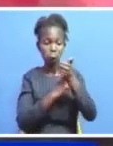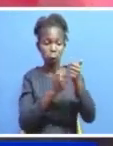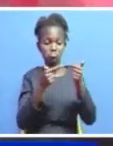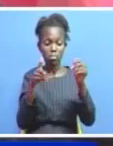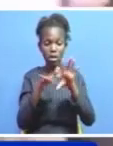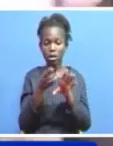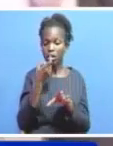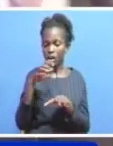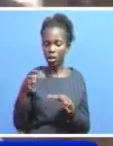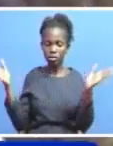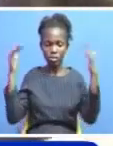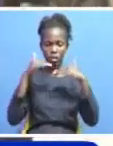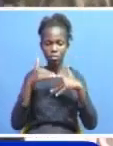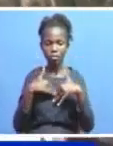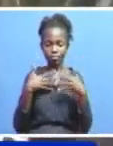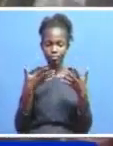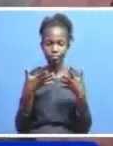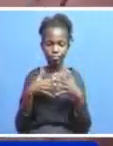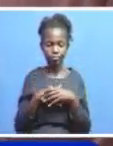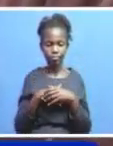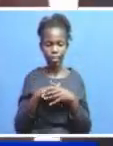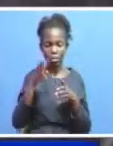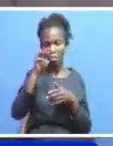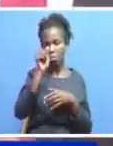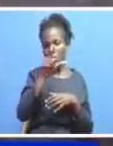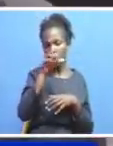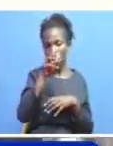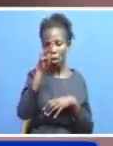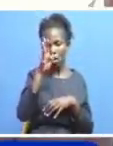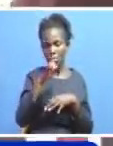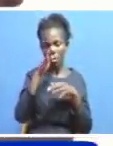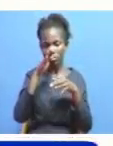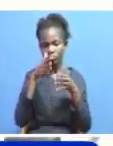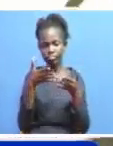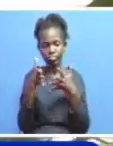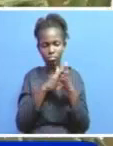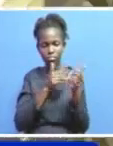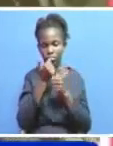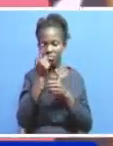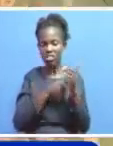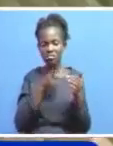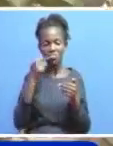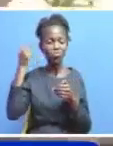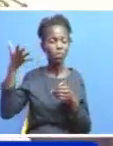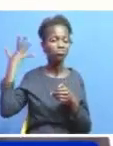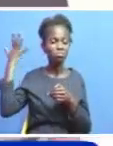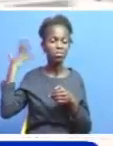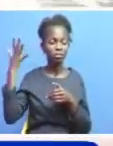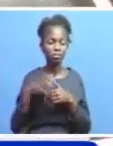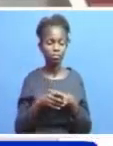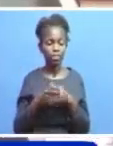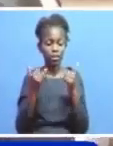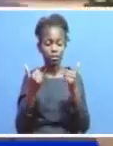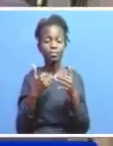ni ya Kitui kukinyangi andi odhokumiwa Governor Julius Malombe aiweta isuni siyasa ivitetwe ni ivinda. So far kwa